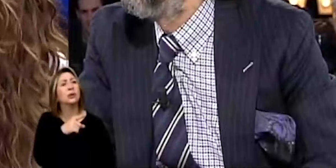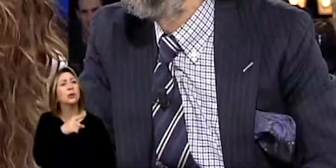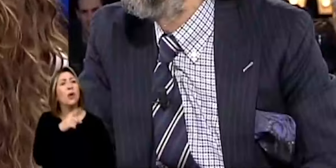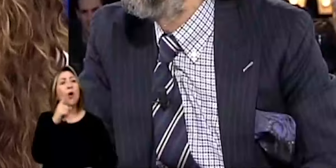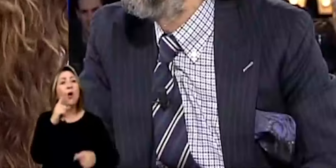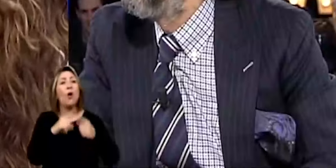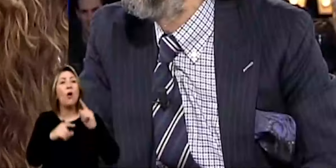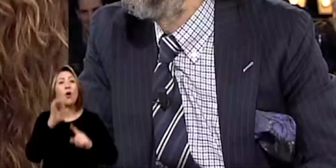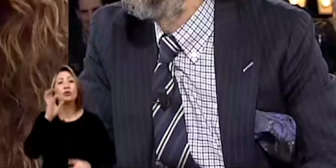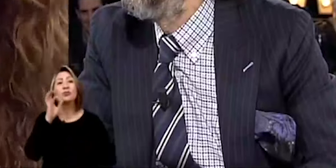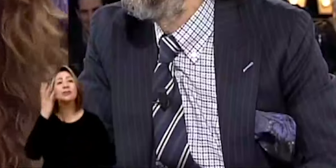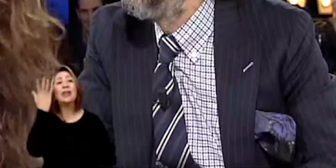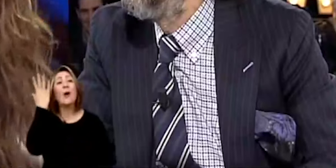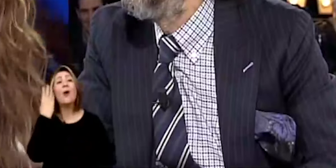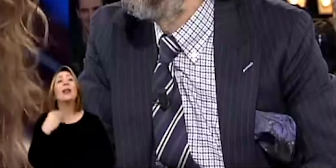Osmanlıca daha